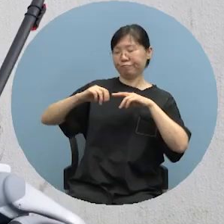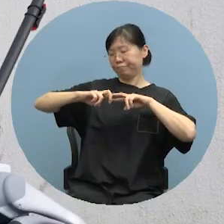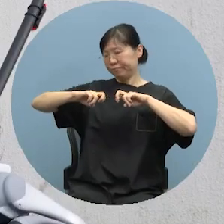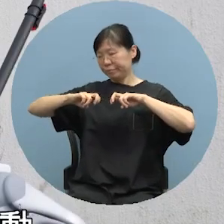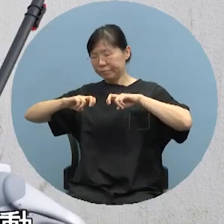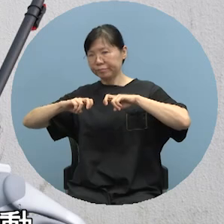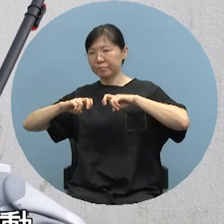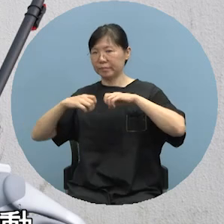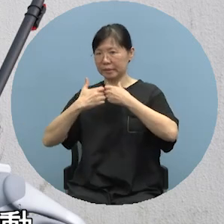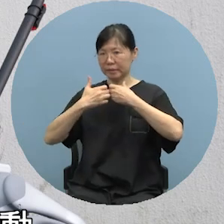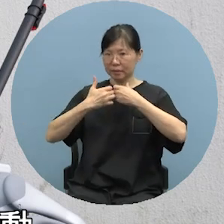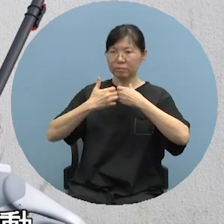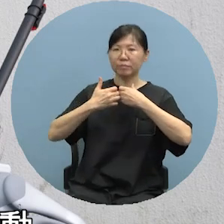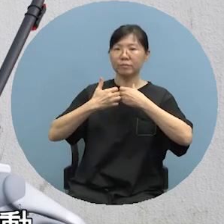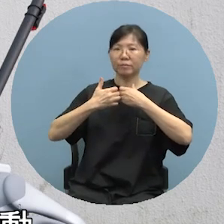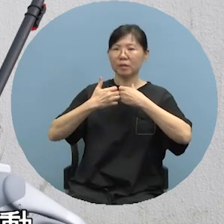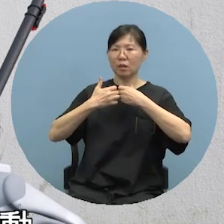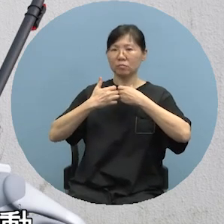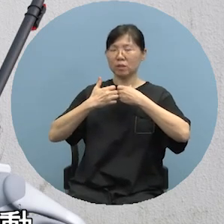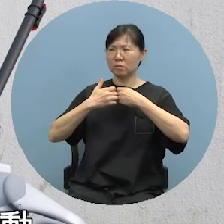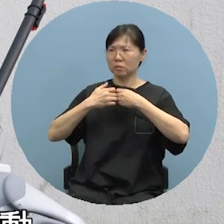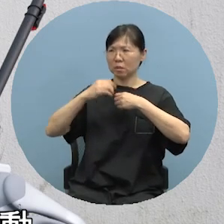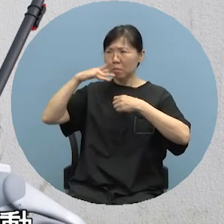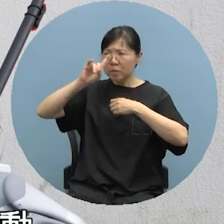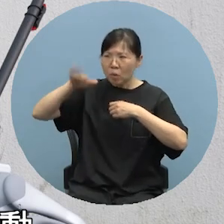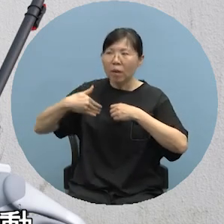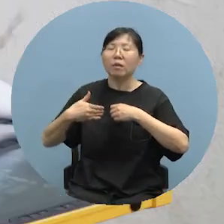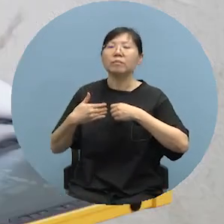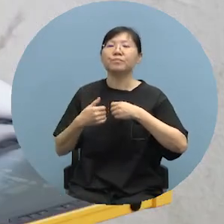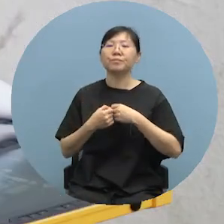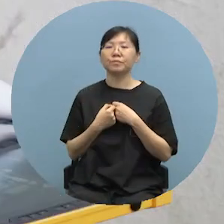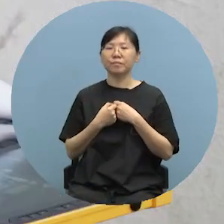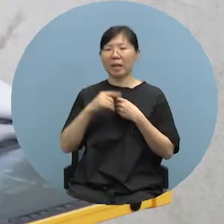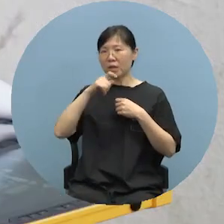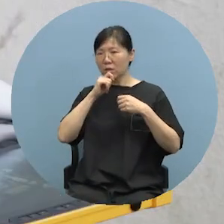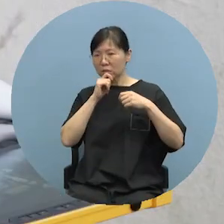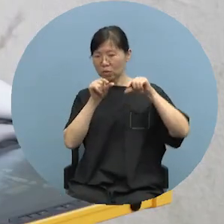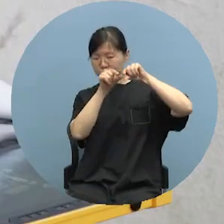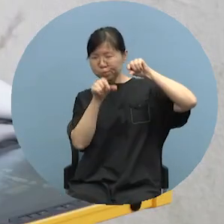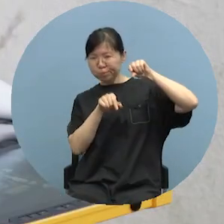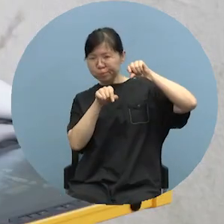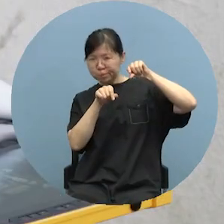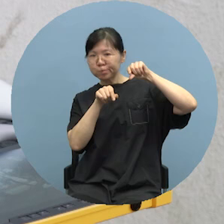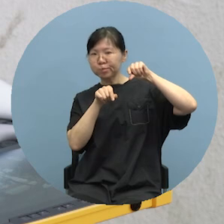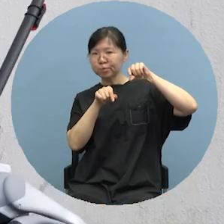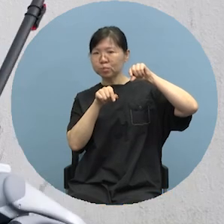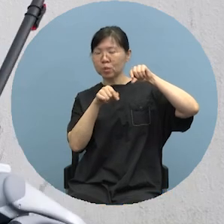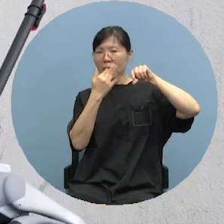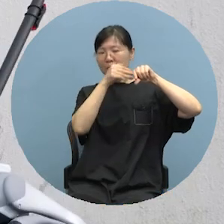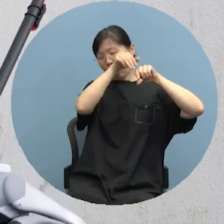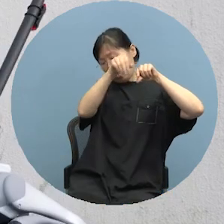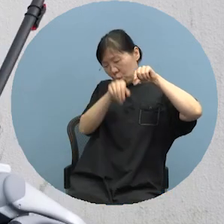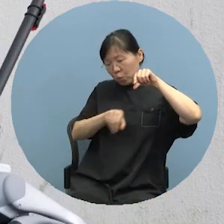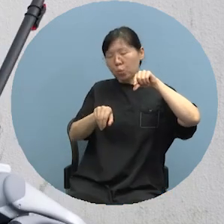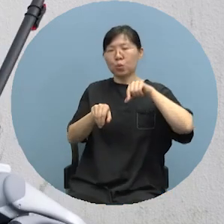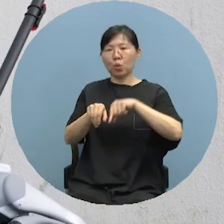算法嚟到推断到污染的源头和活动，它有个特定的指向式的进气口，帮助